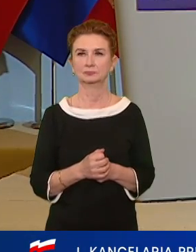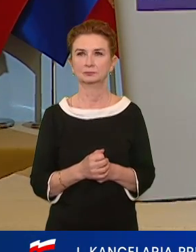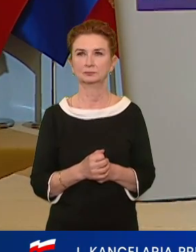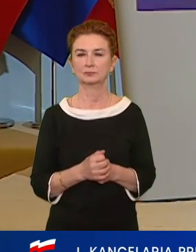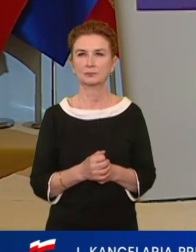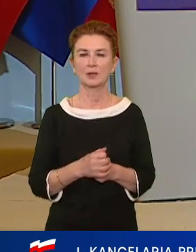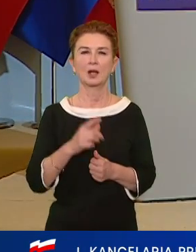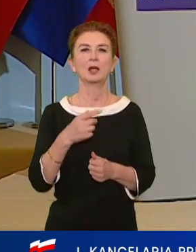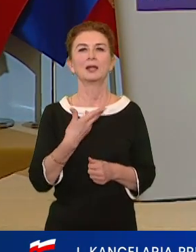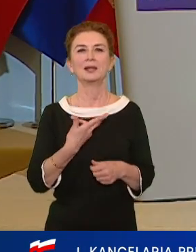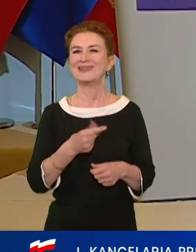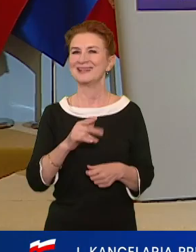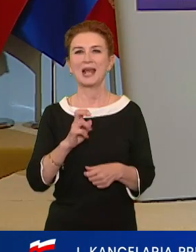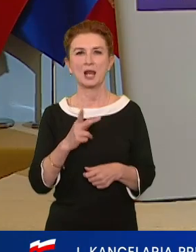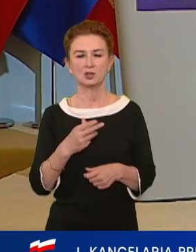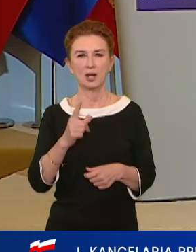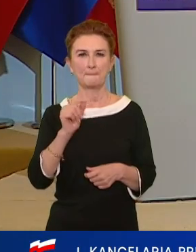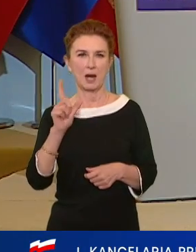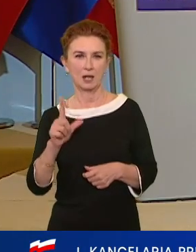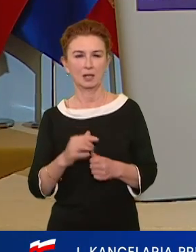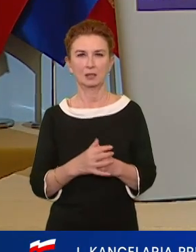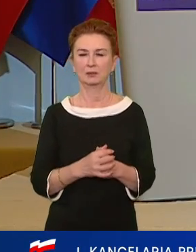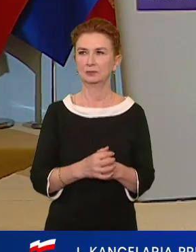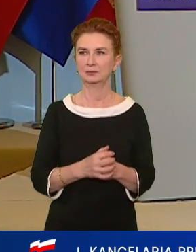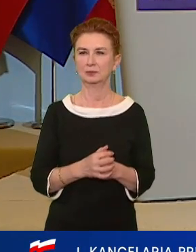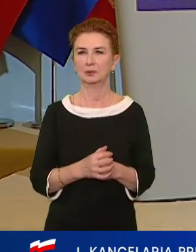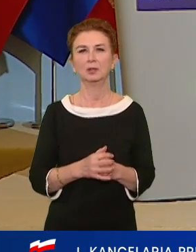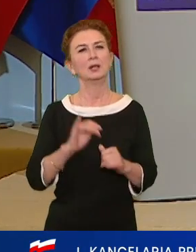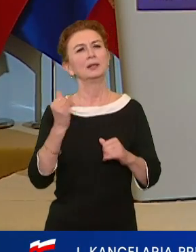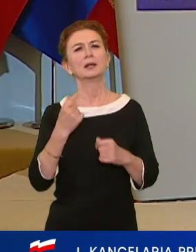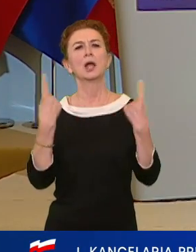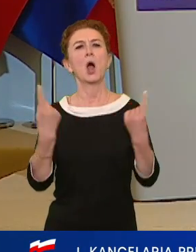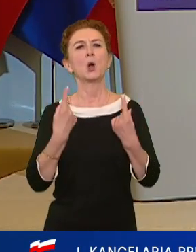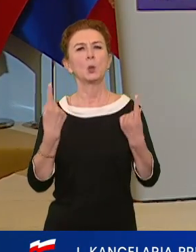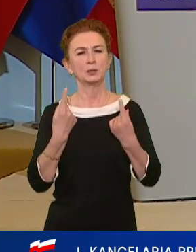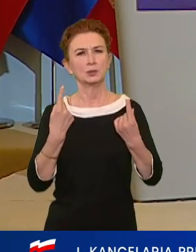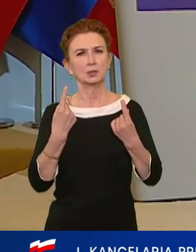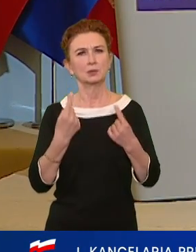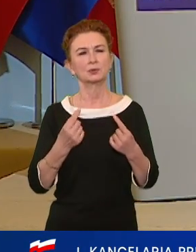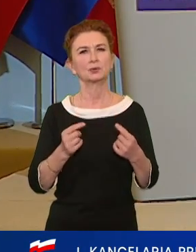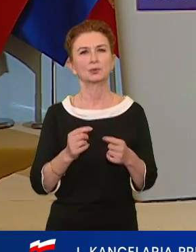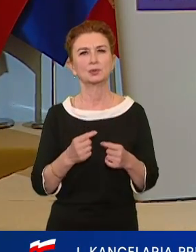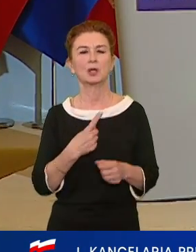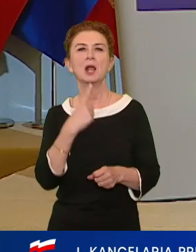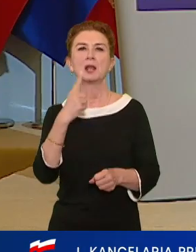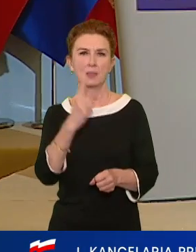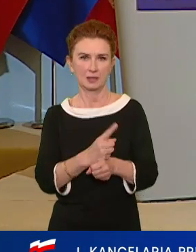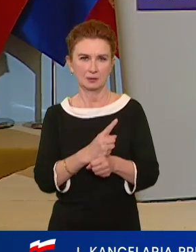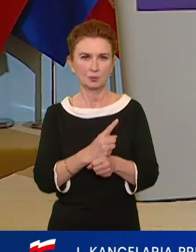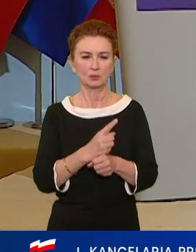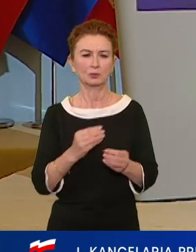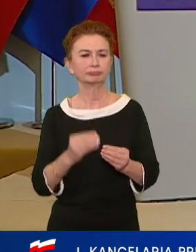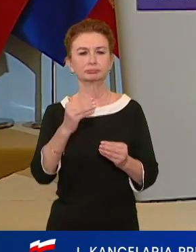niezależnej pl pani redaktor pytał okoliczności które będą decydowały o rezygnowanie z kolejnych ograniczeń przechodzenia do kolejnych